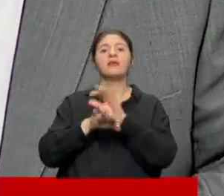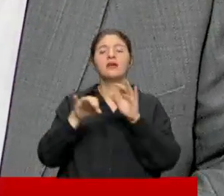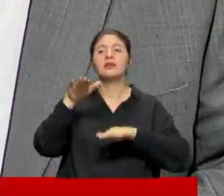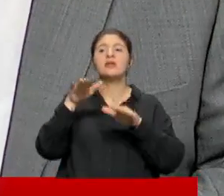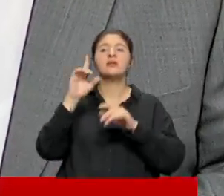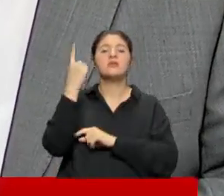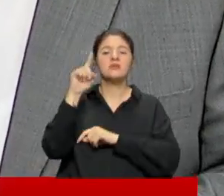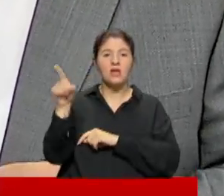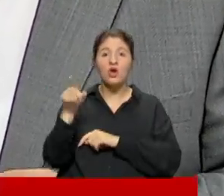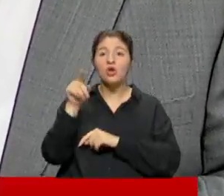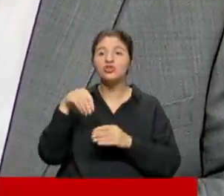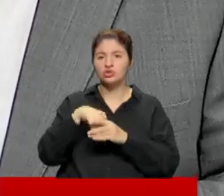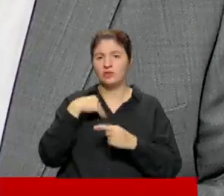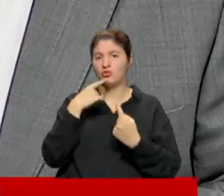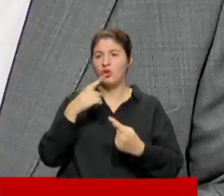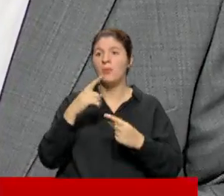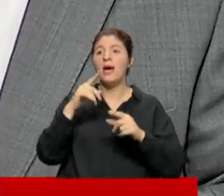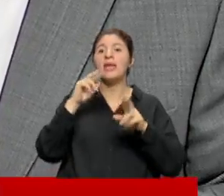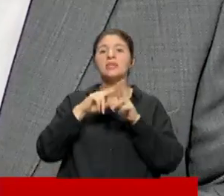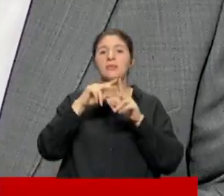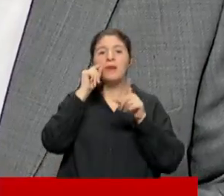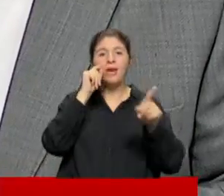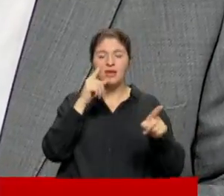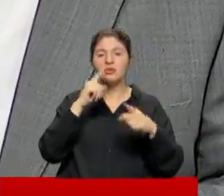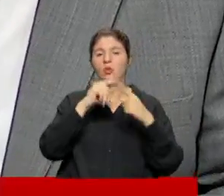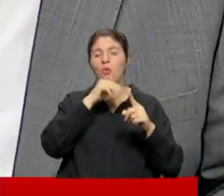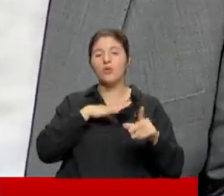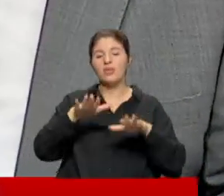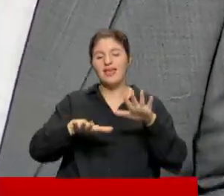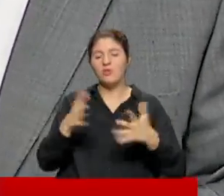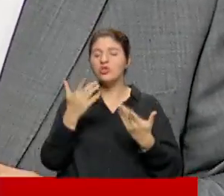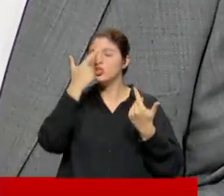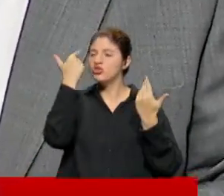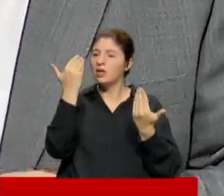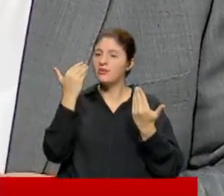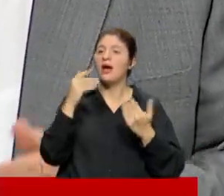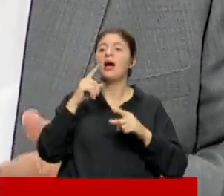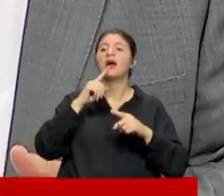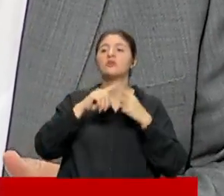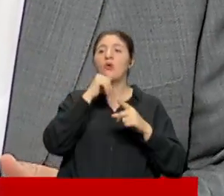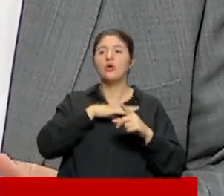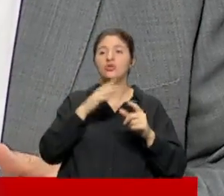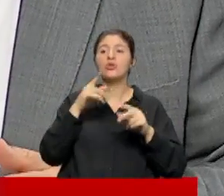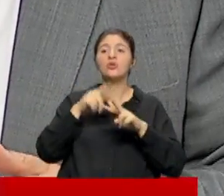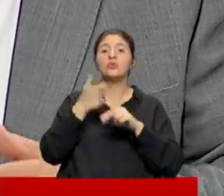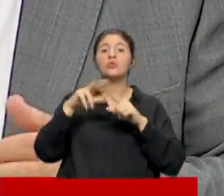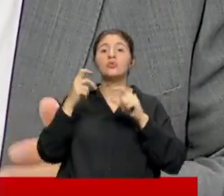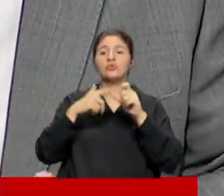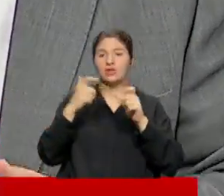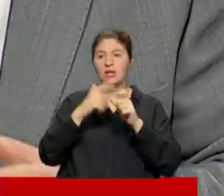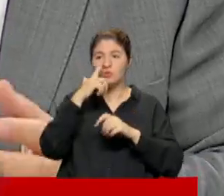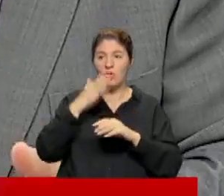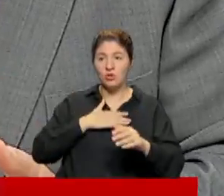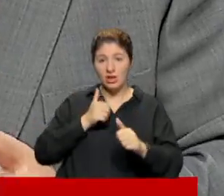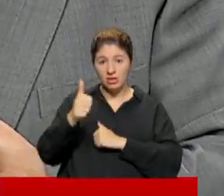iktidardır onun için diyorum işte Kemal Bey dengelerini bozdu şimdi İnşallah Kemal Bey Bir de nüfus genel müdürlüğünün önüne